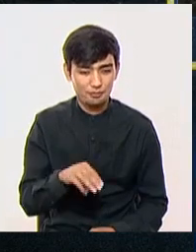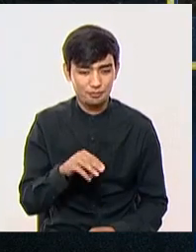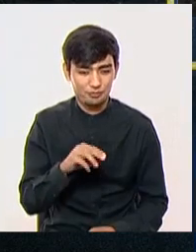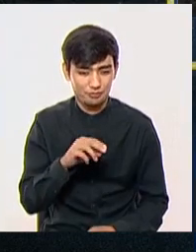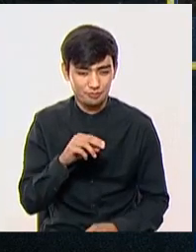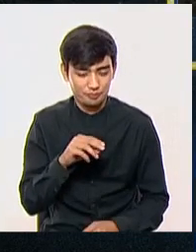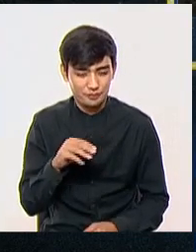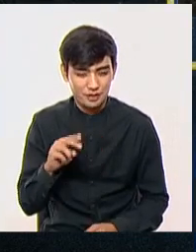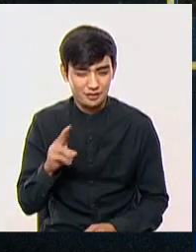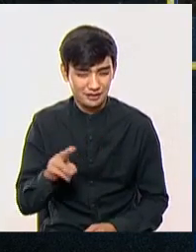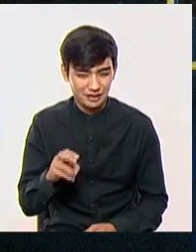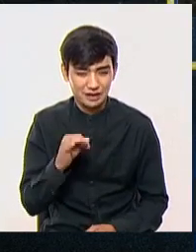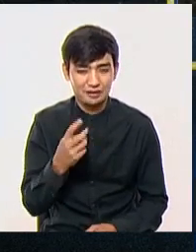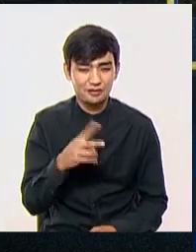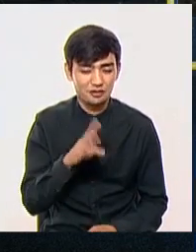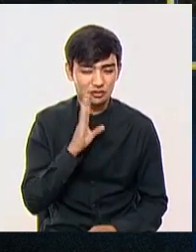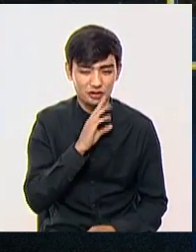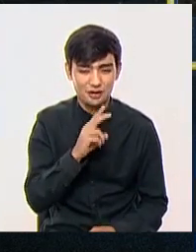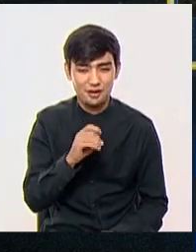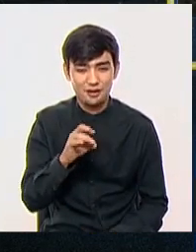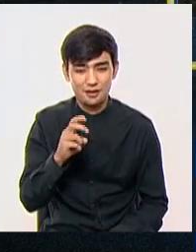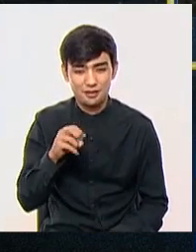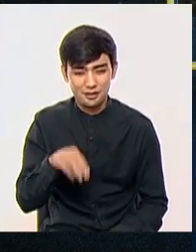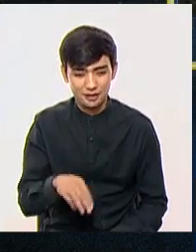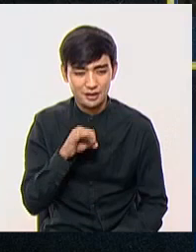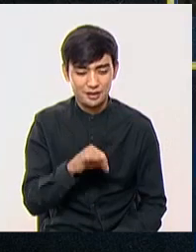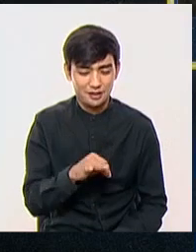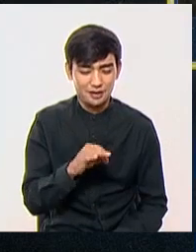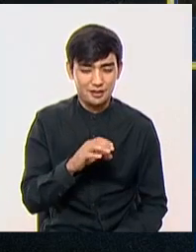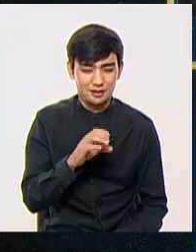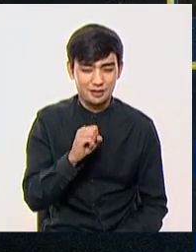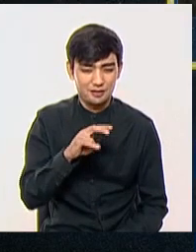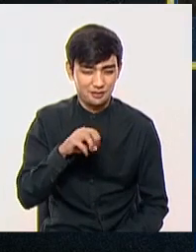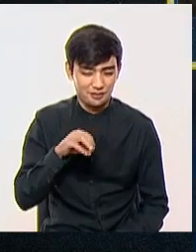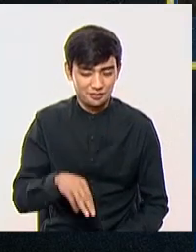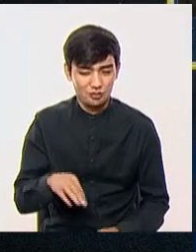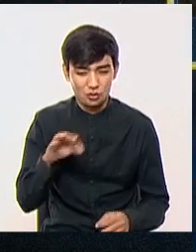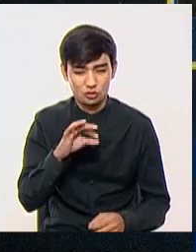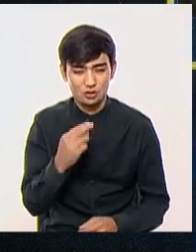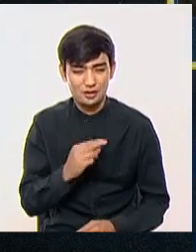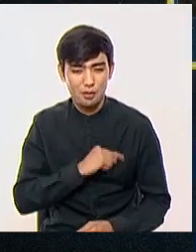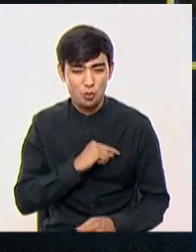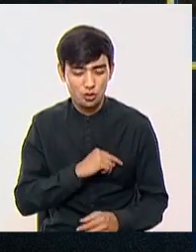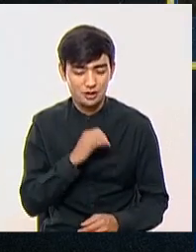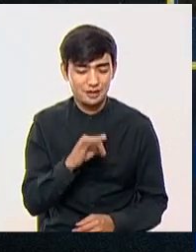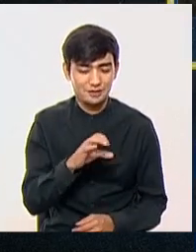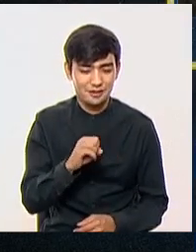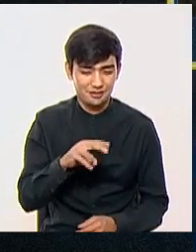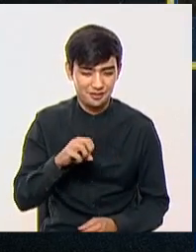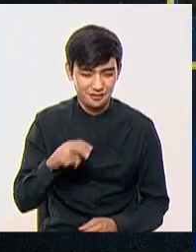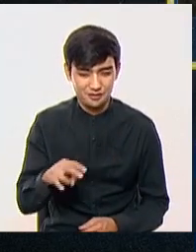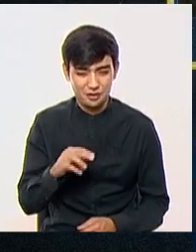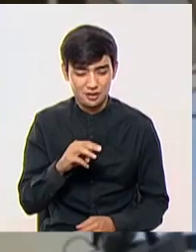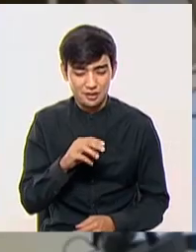профсоюзов Казахстана и две женщины – Каракат Абден от Национального альянса профессиональных социальных работников и Салтанат